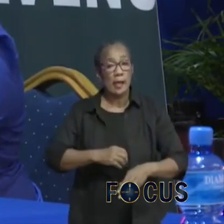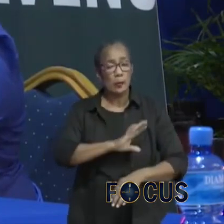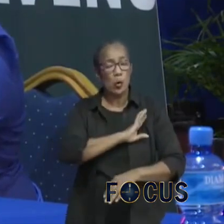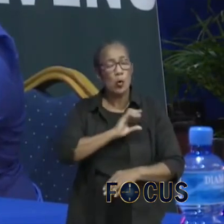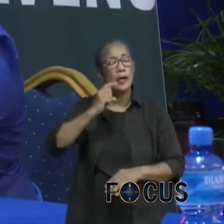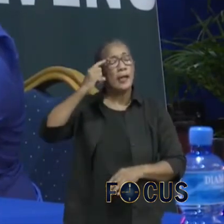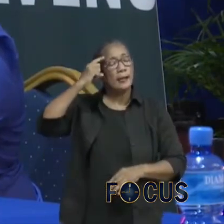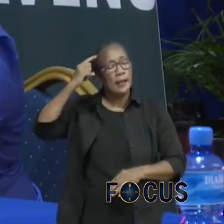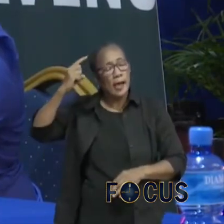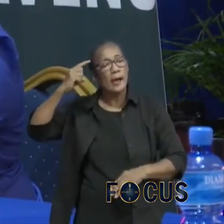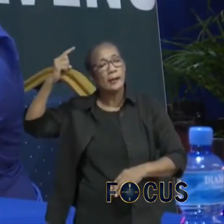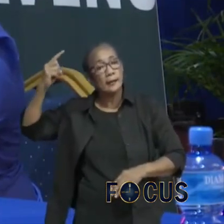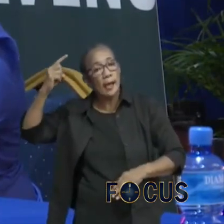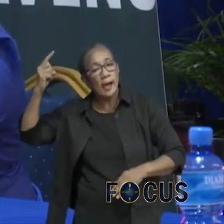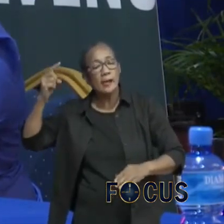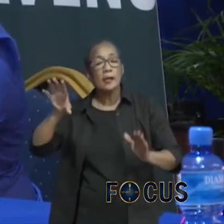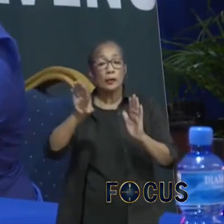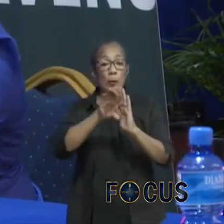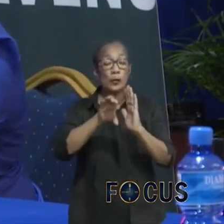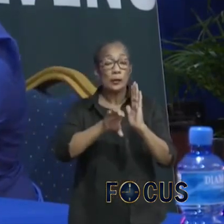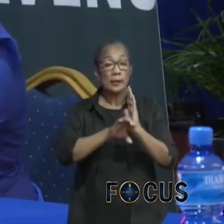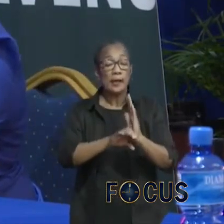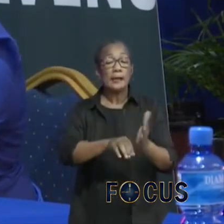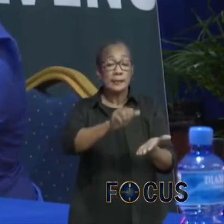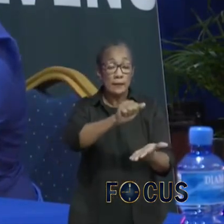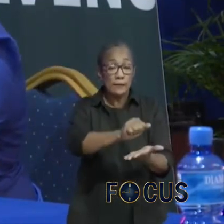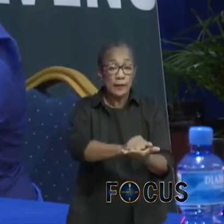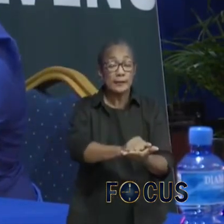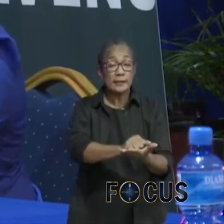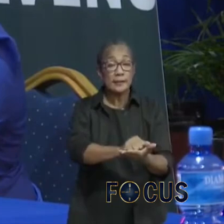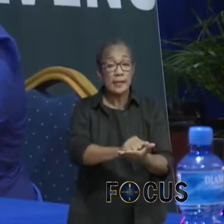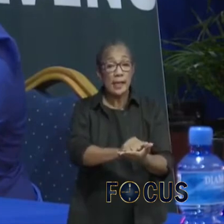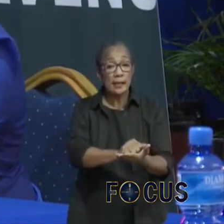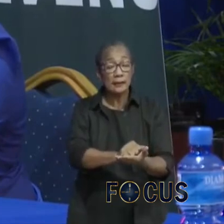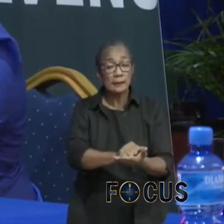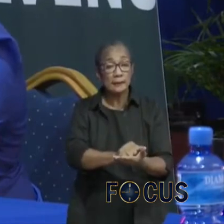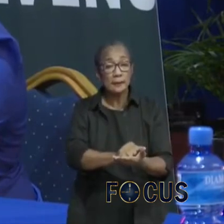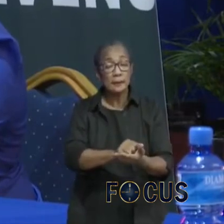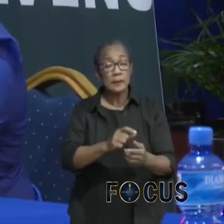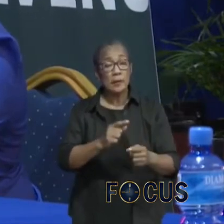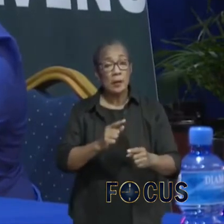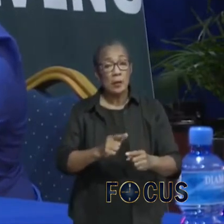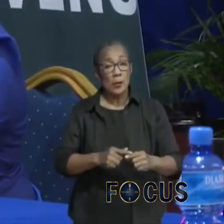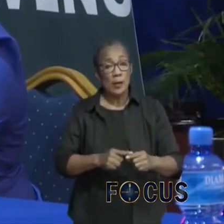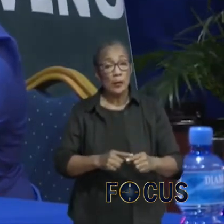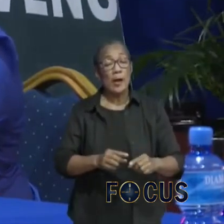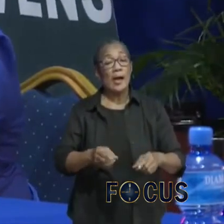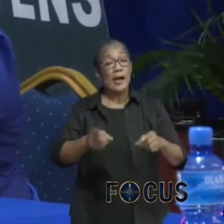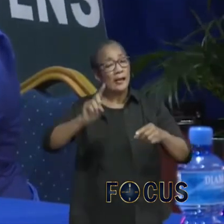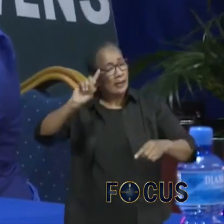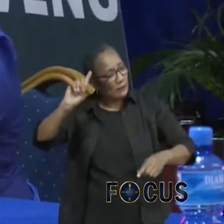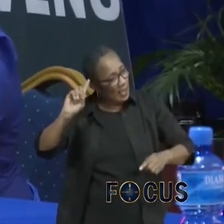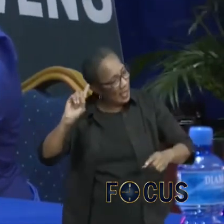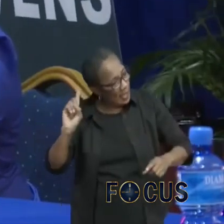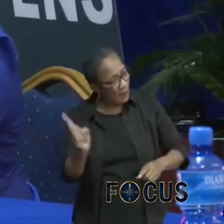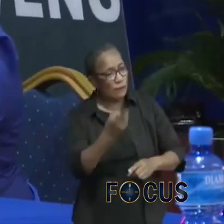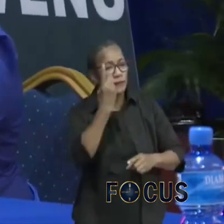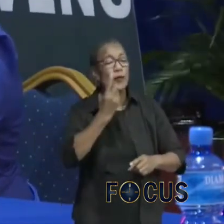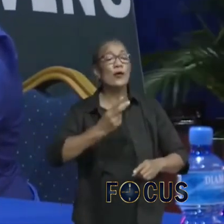De protocollen zijn vastgesteld. We zijn waren er echt snel over